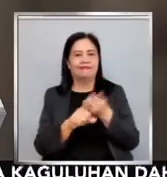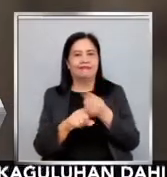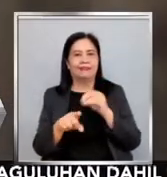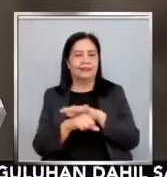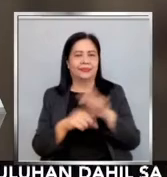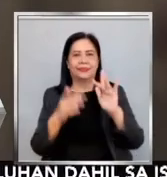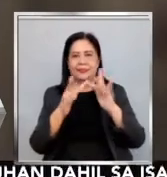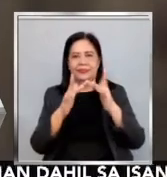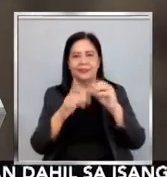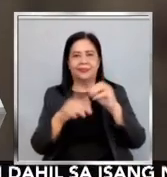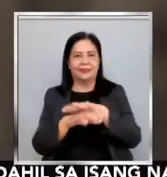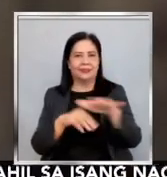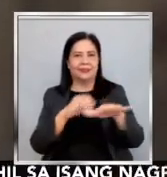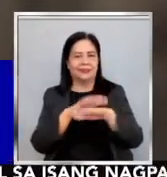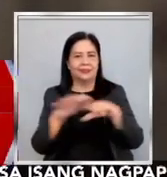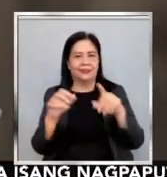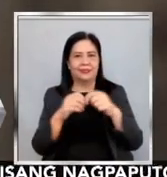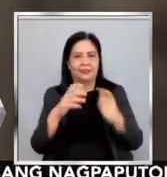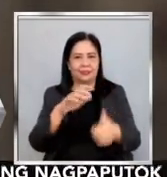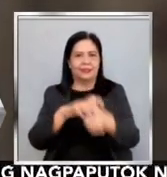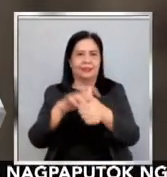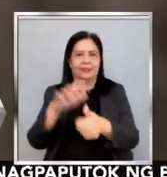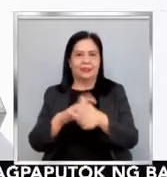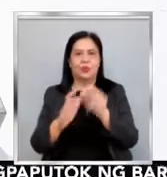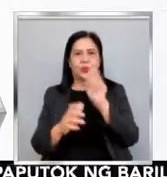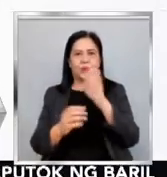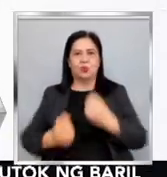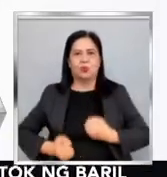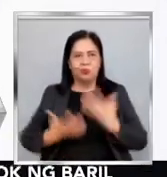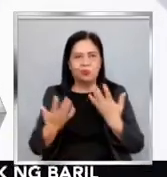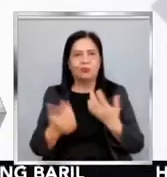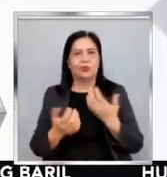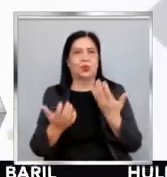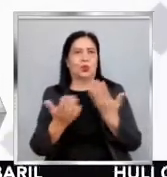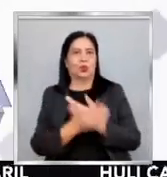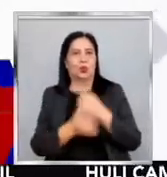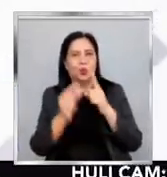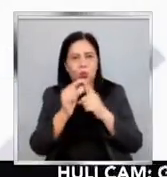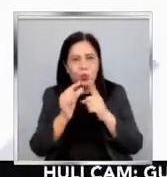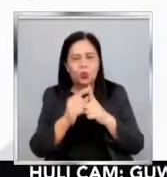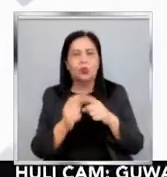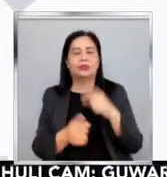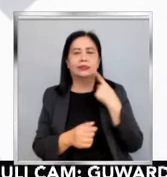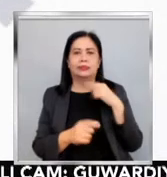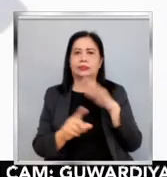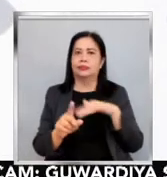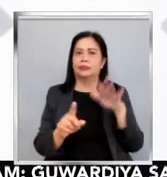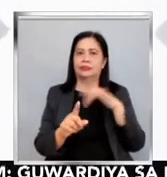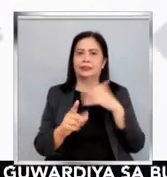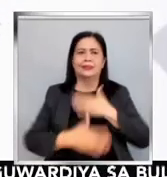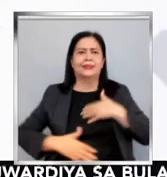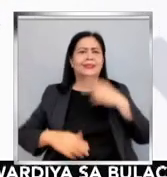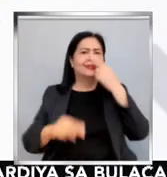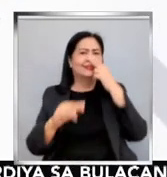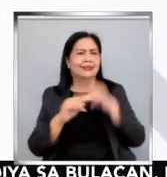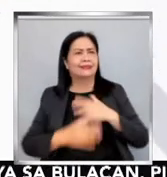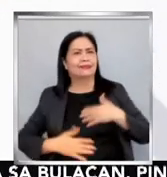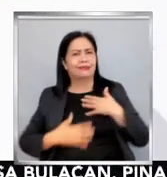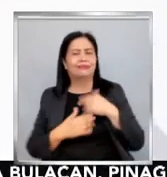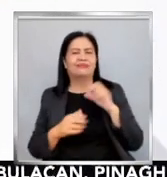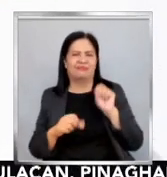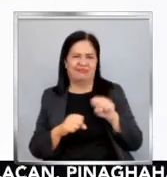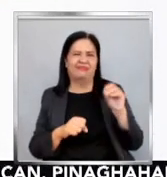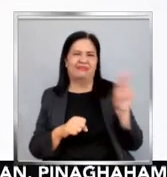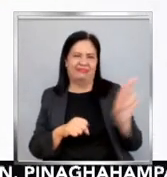sa pag-usbong ng mga bagong ekspresyon at salita. Sa obserbasyon ko, naaaliw yung mga tao kaya nila ginagamit, di ba? Mm.